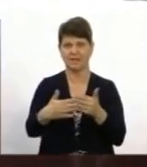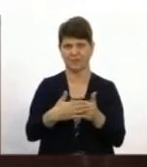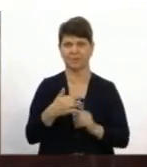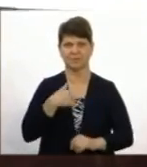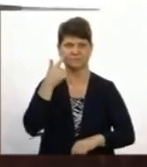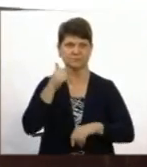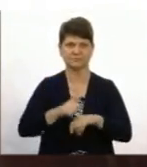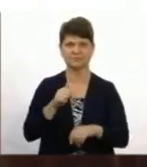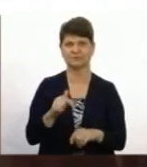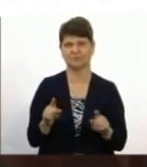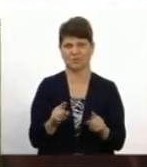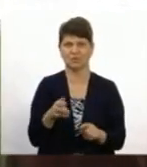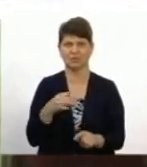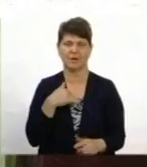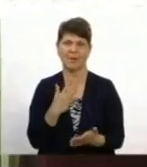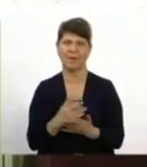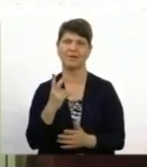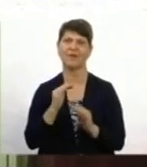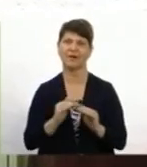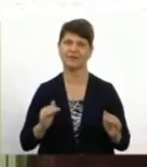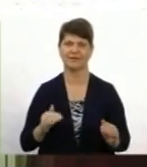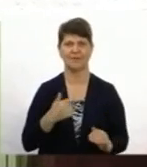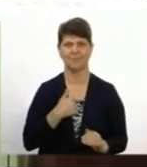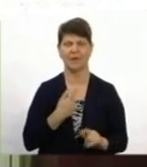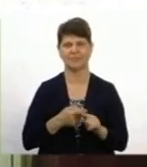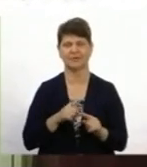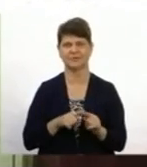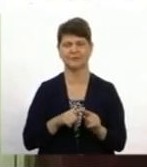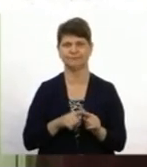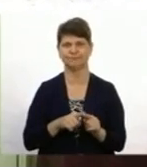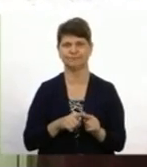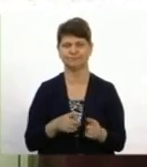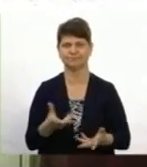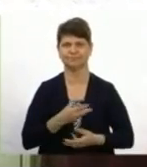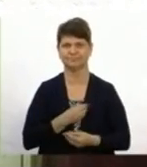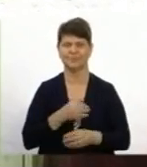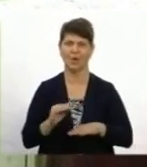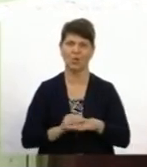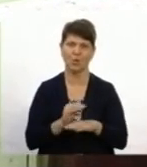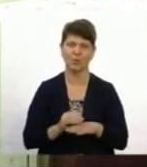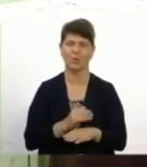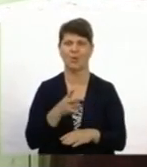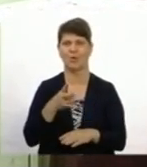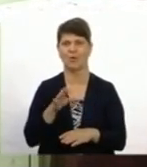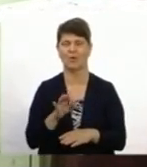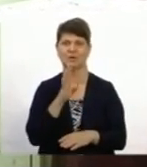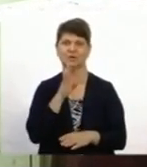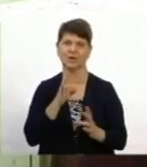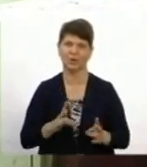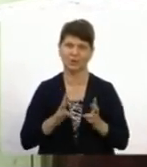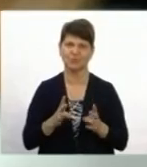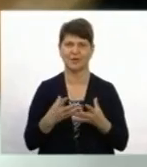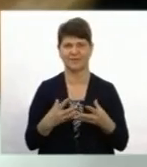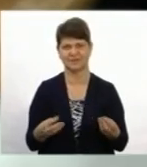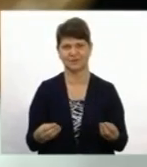Можливо, тому що теж маю 2 діток, і для мене це символізує добро якесь, і жіночність,